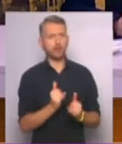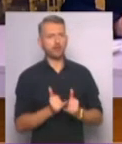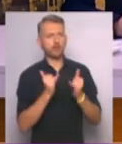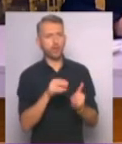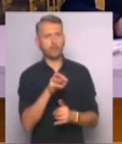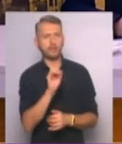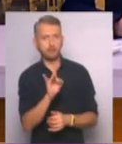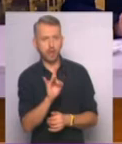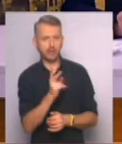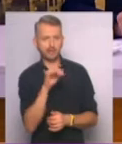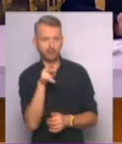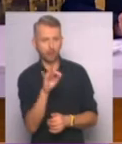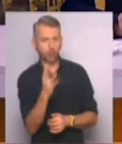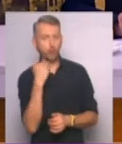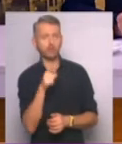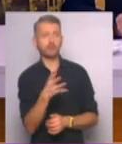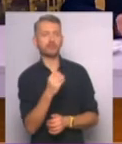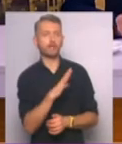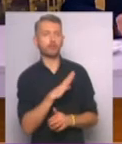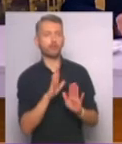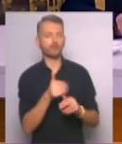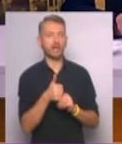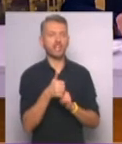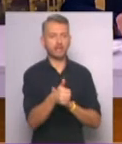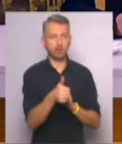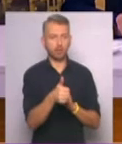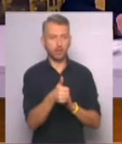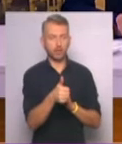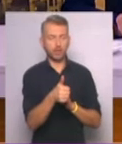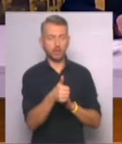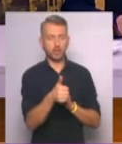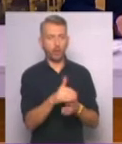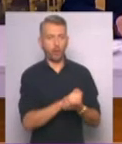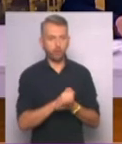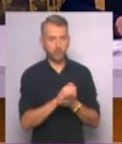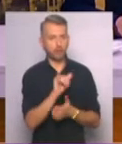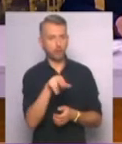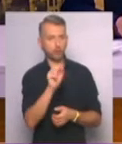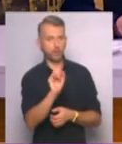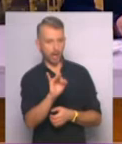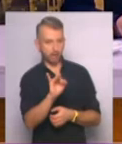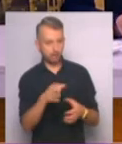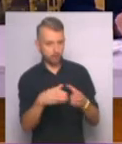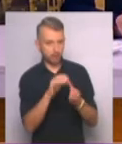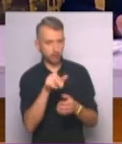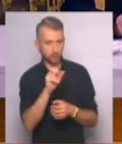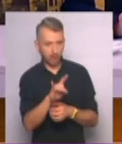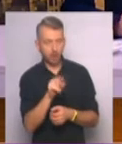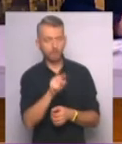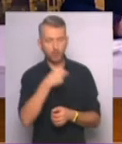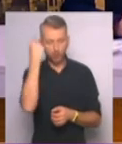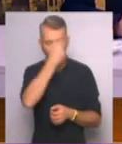Віталій Володимирович Кличко, коли він ще був лише лідером об'єднання «Удар», партії «Удар», він